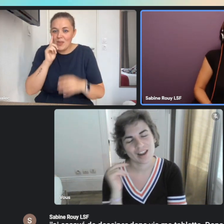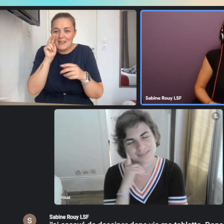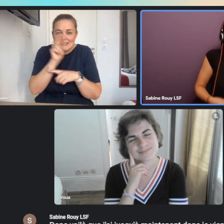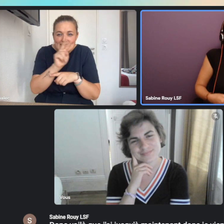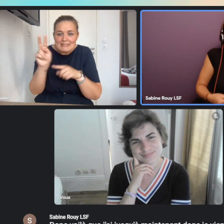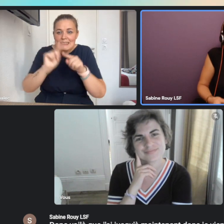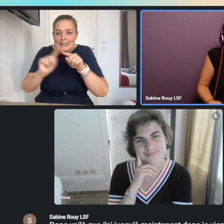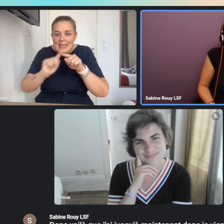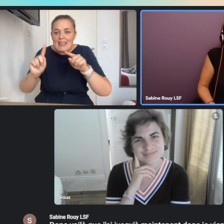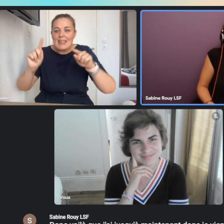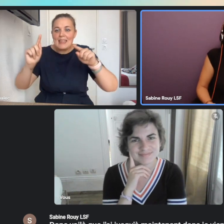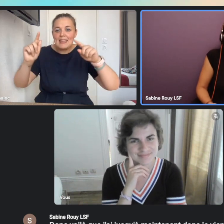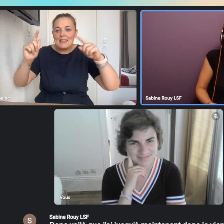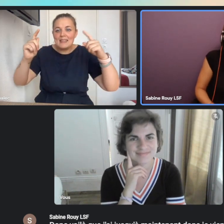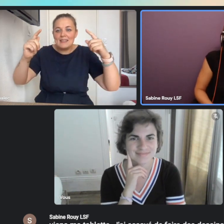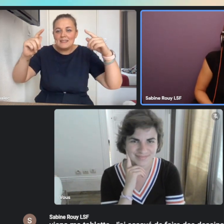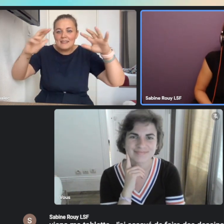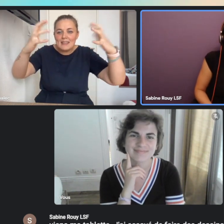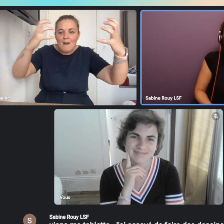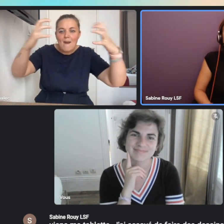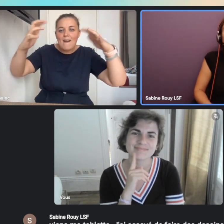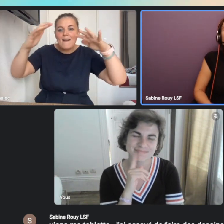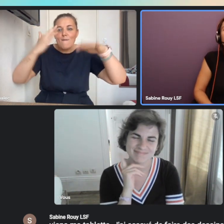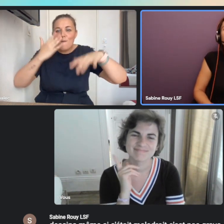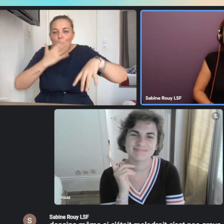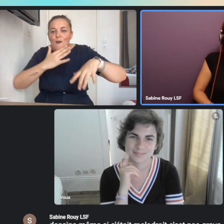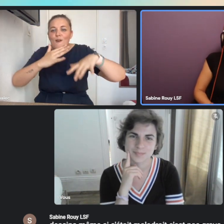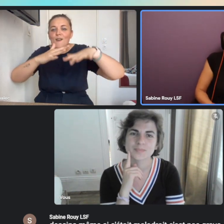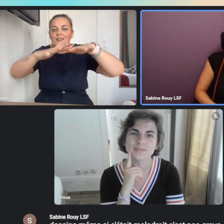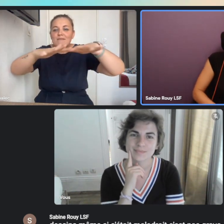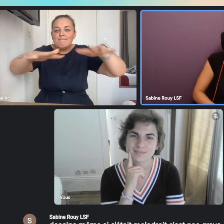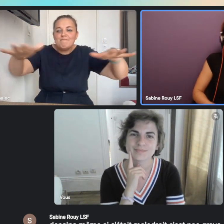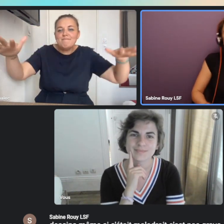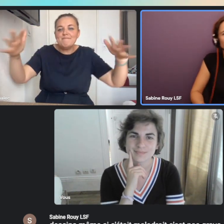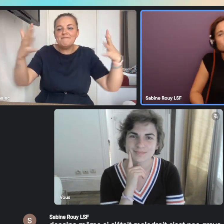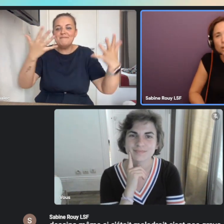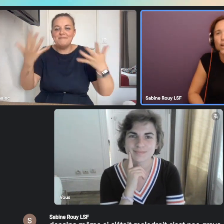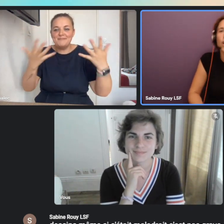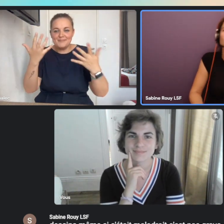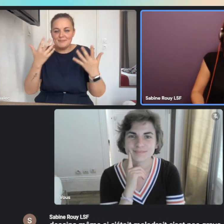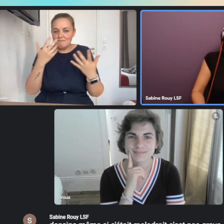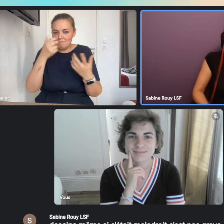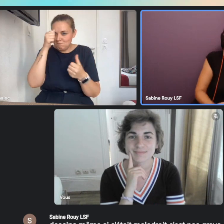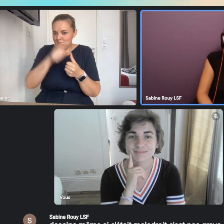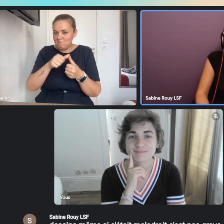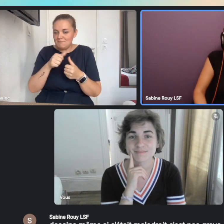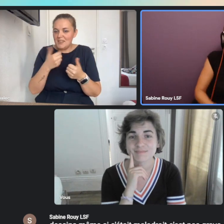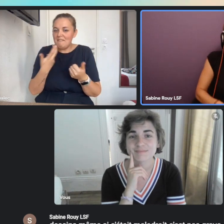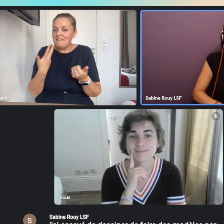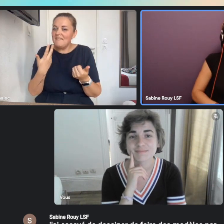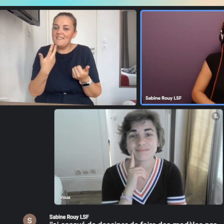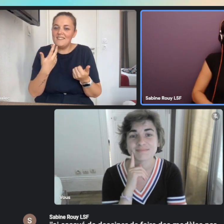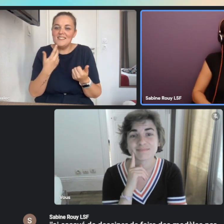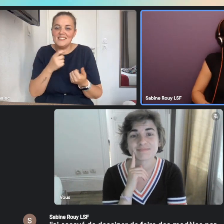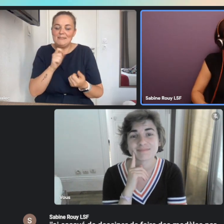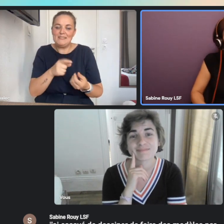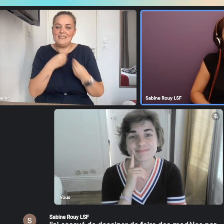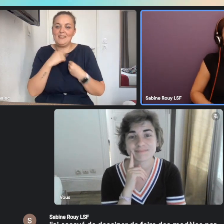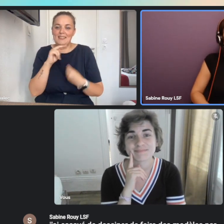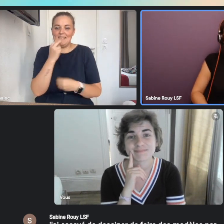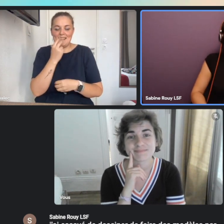j'ai remarqué que maintenant, je m'en souviens toujours parce que justement, on observe le détail, les décors, les couleurs, les paysages et